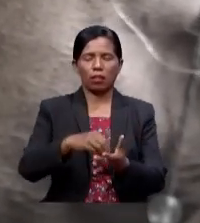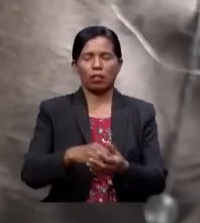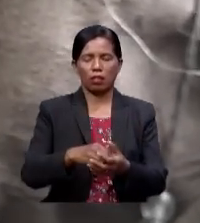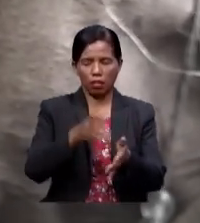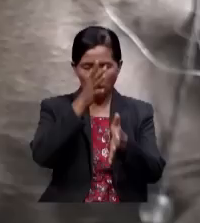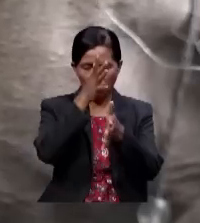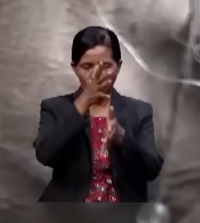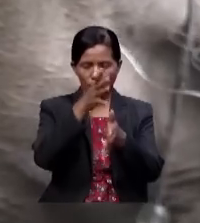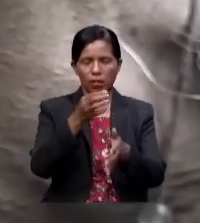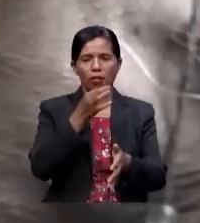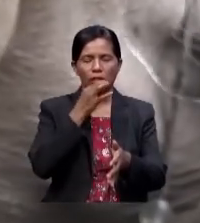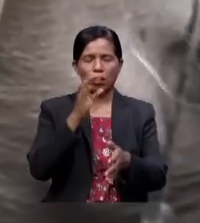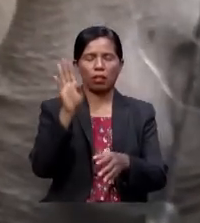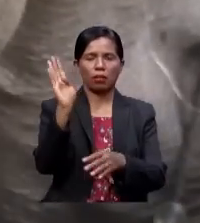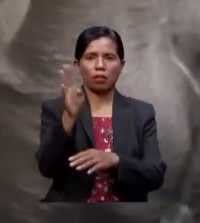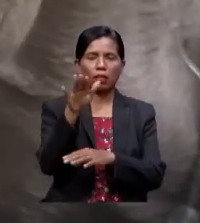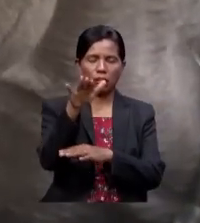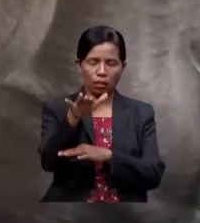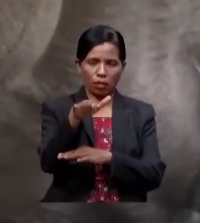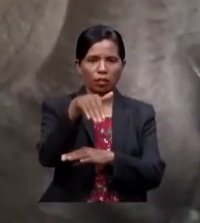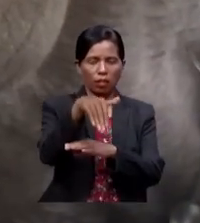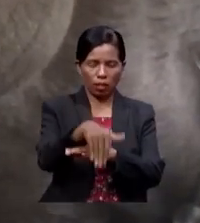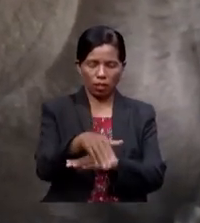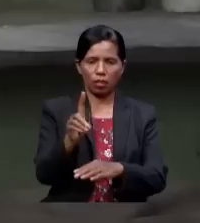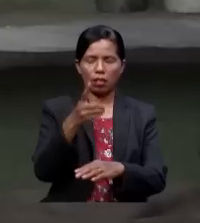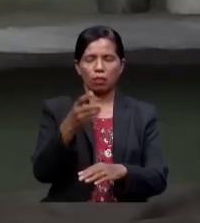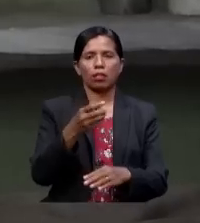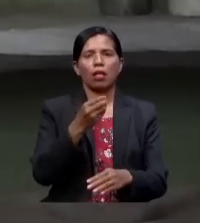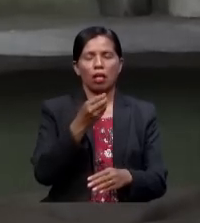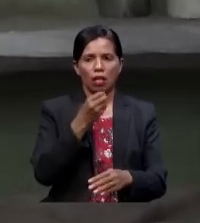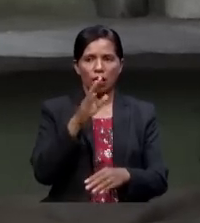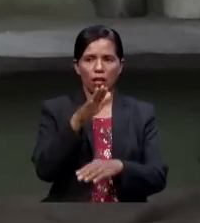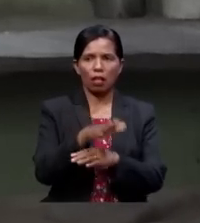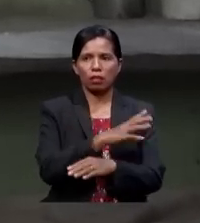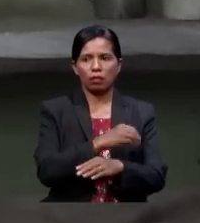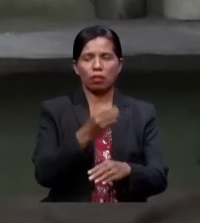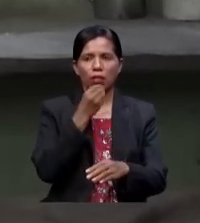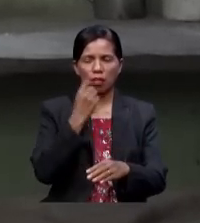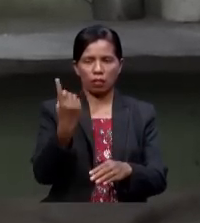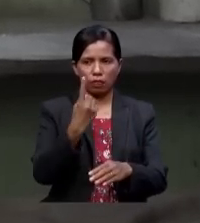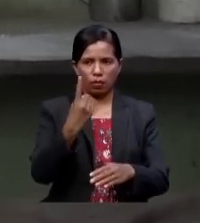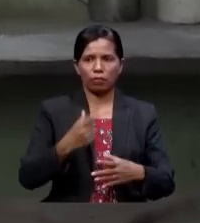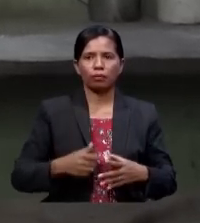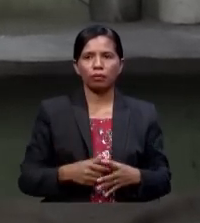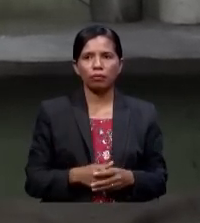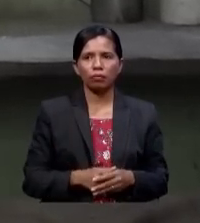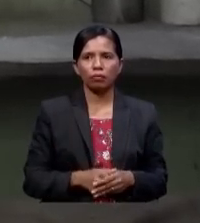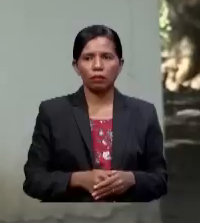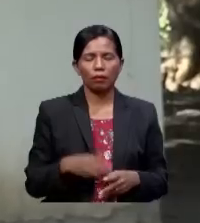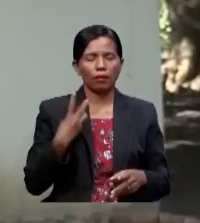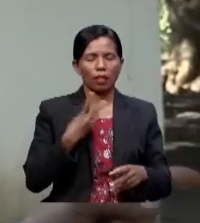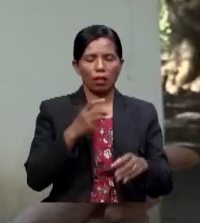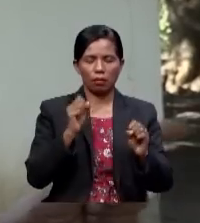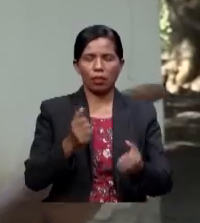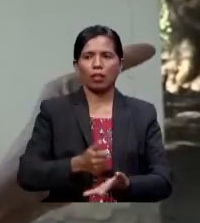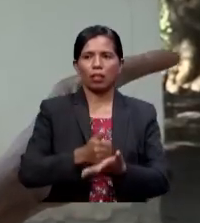Del media, kalang, tadi ersamus katuas hanafat. Nee makida nee de, ans ambil azura.